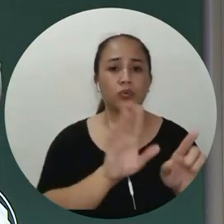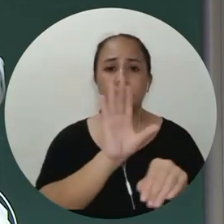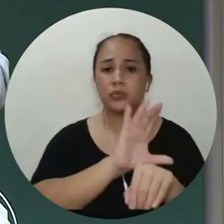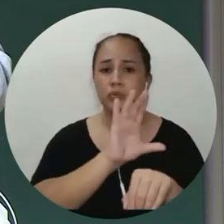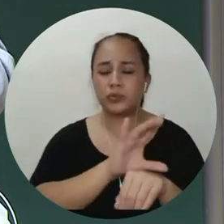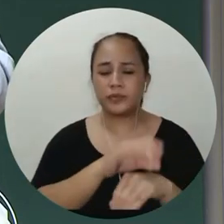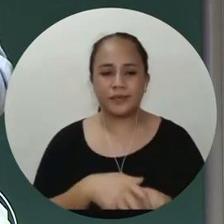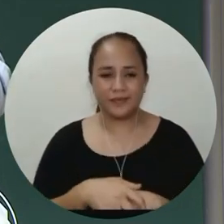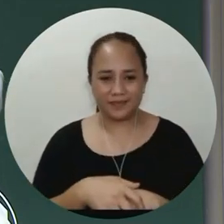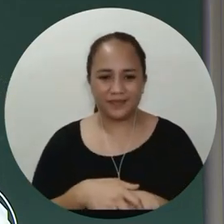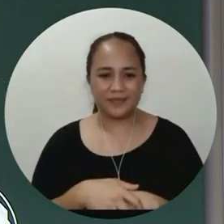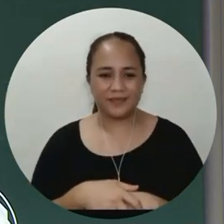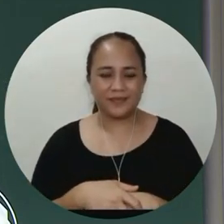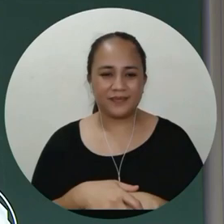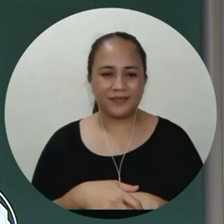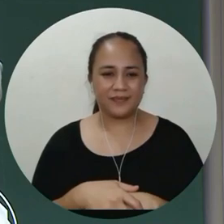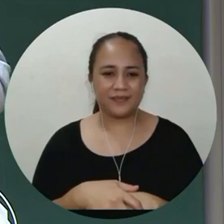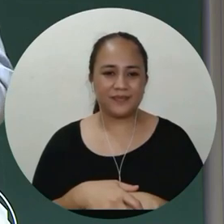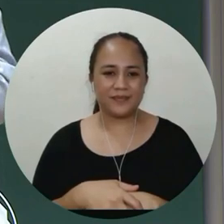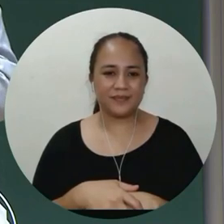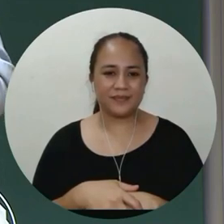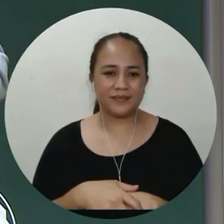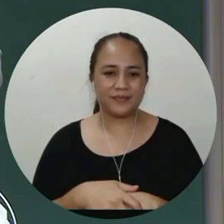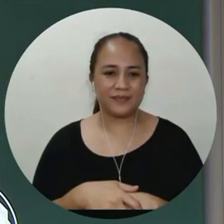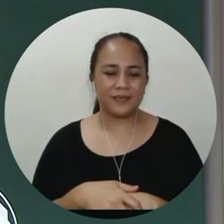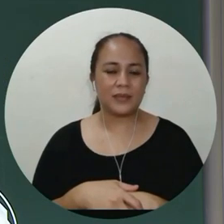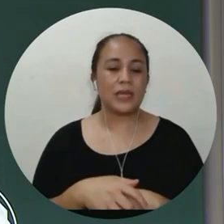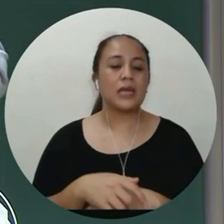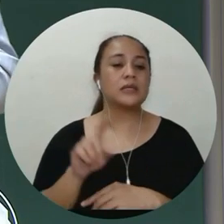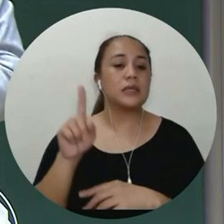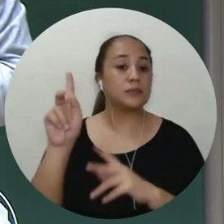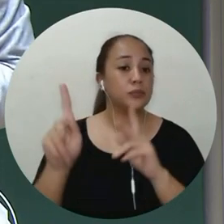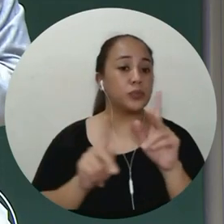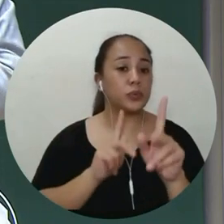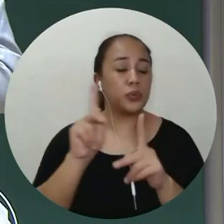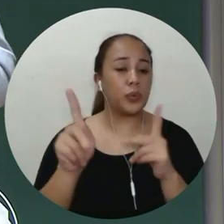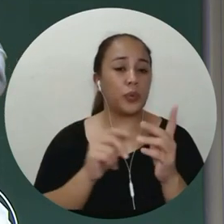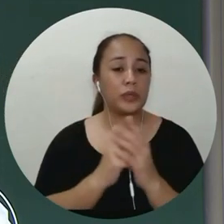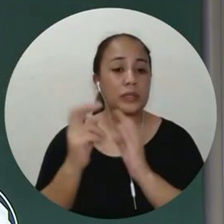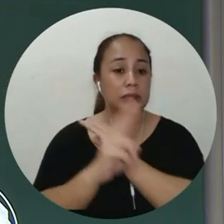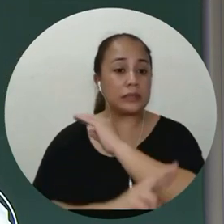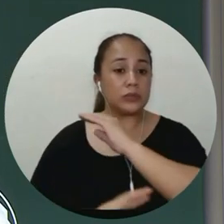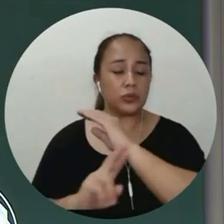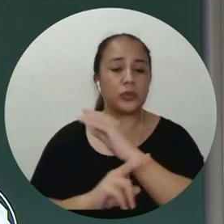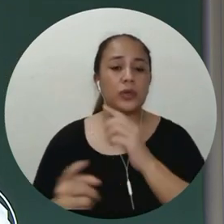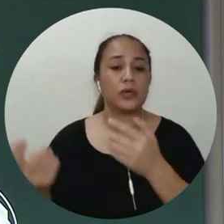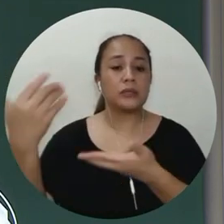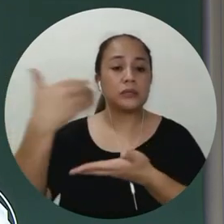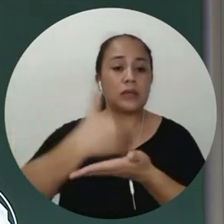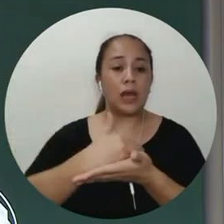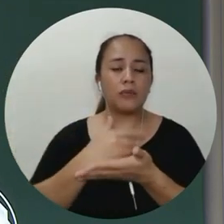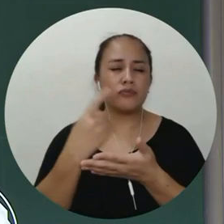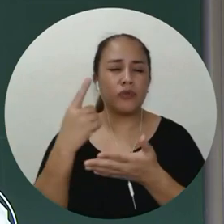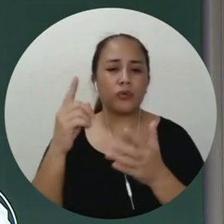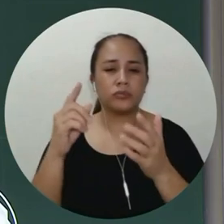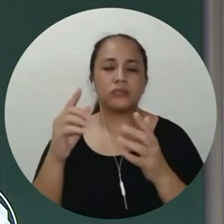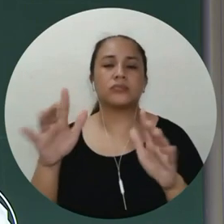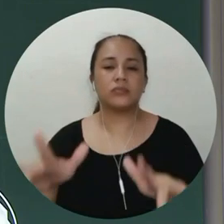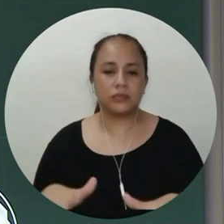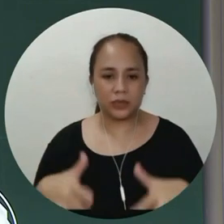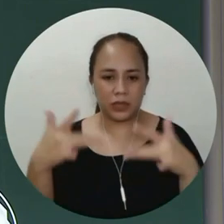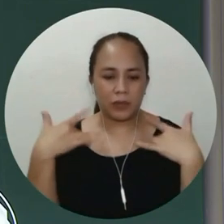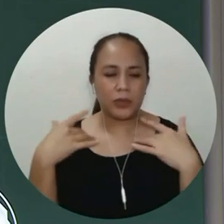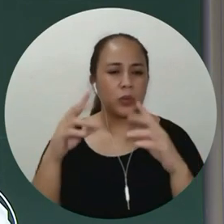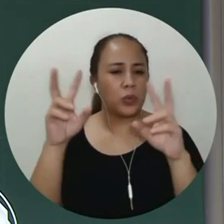그 사람들이 살기 위해서 몰려온단 말이야. And that people in that region will start to come in order to live. 그걸 뭐 영적 플랫폼이라고 그래. We call that